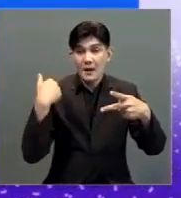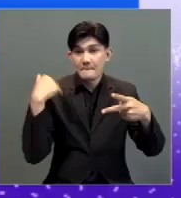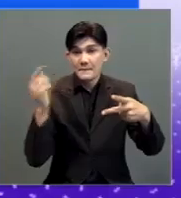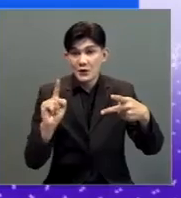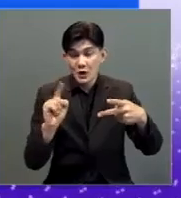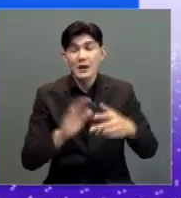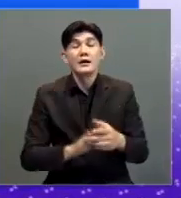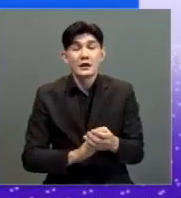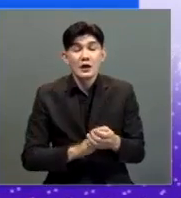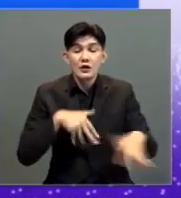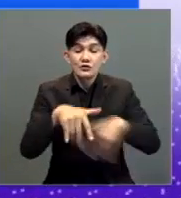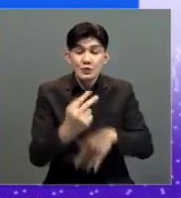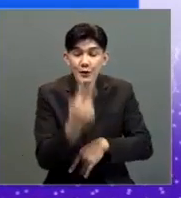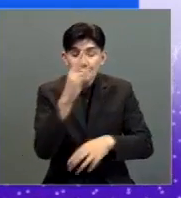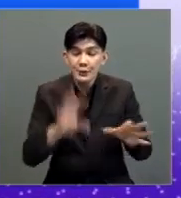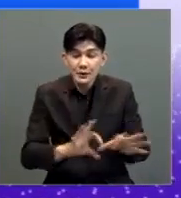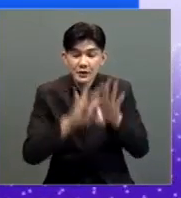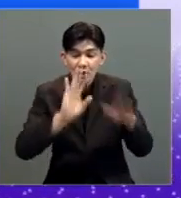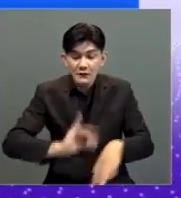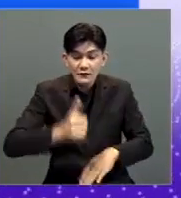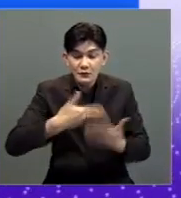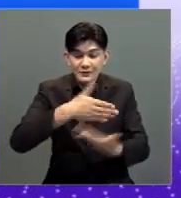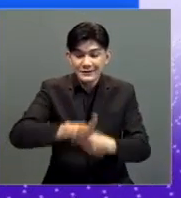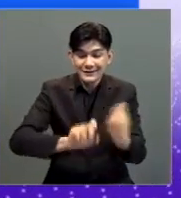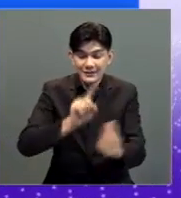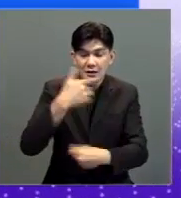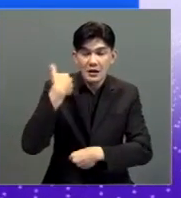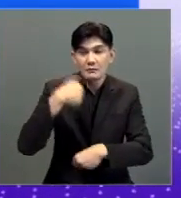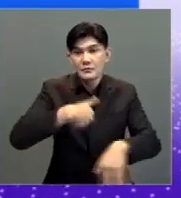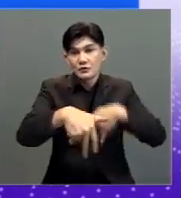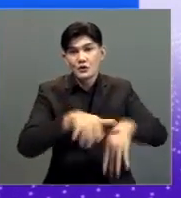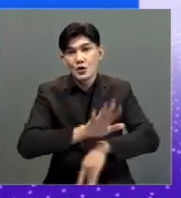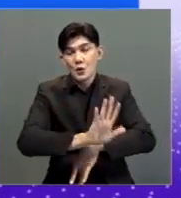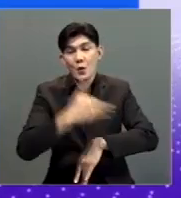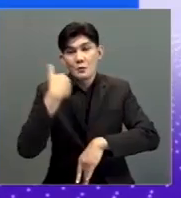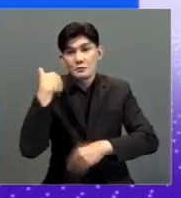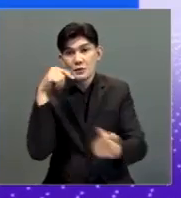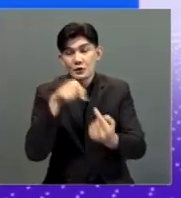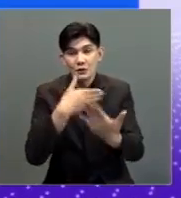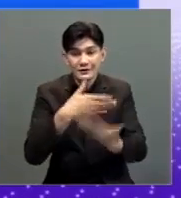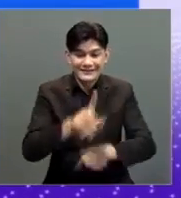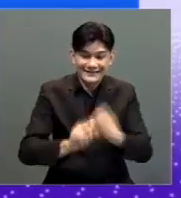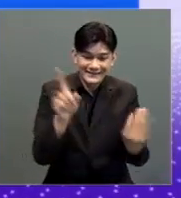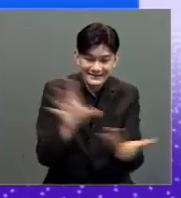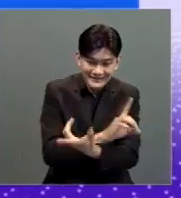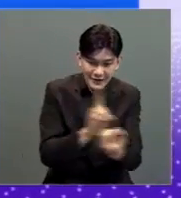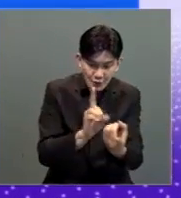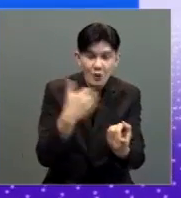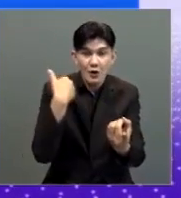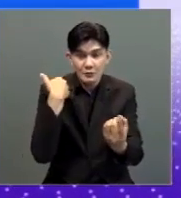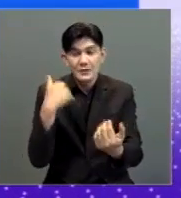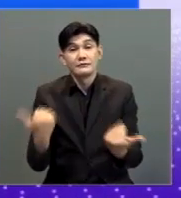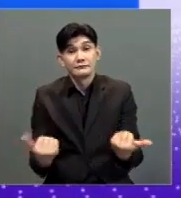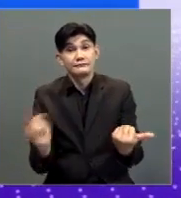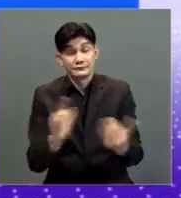ในชุมชนที่จะลงไปดูเลยทั้งเรื่องของการฟื้นฟูเศรษฐกิจในชุมชนไม่ว่าจะเป็นเศรษฐกิจหรือว่าสังคมแล้วอี